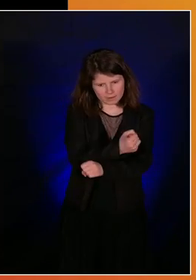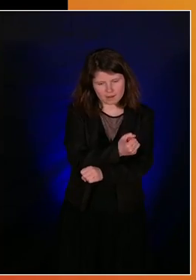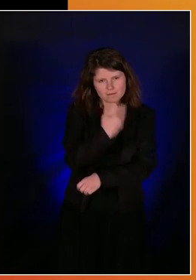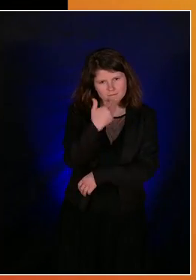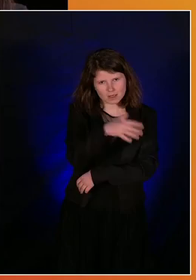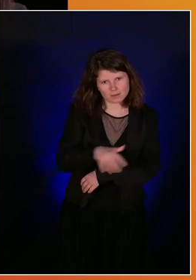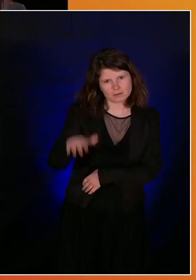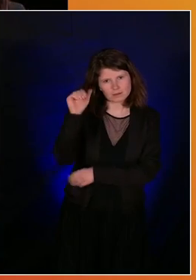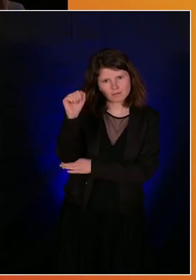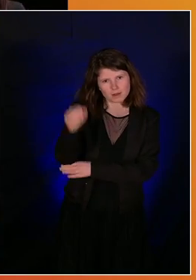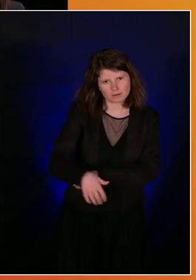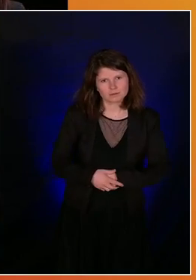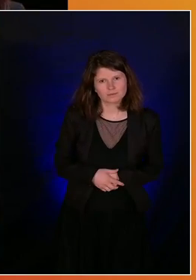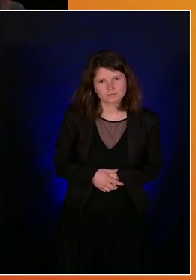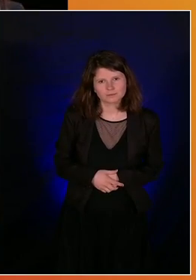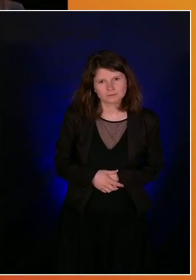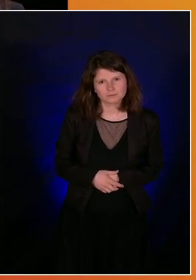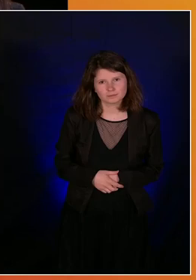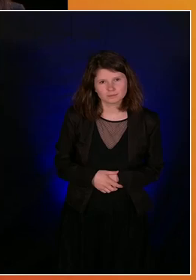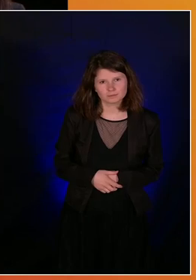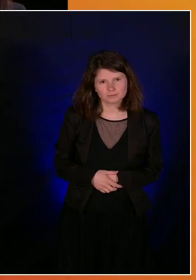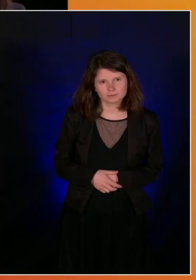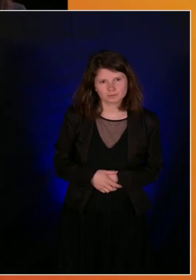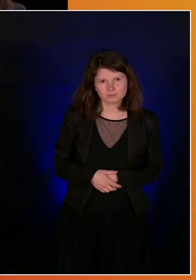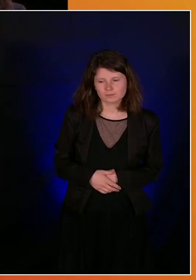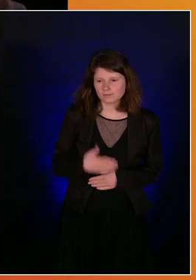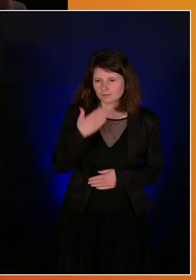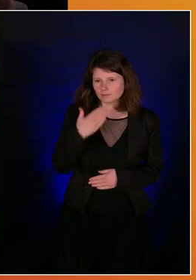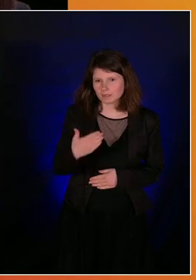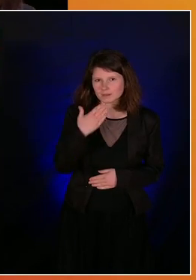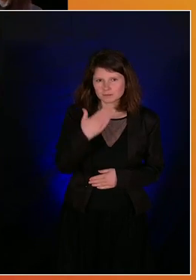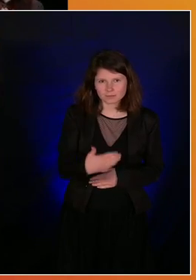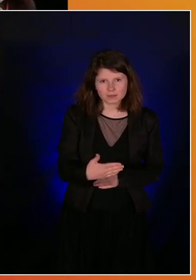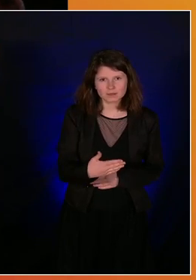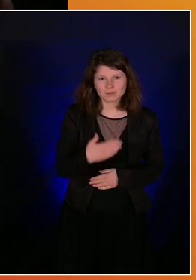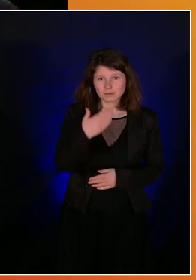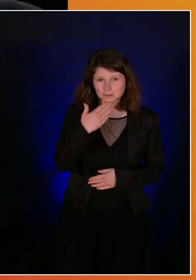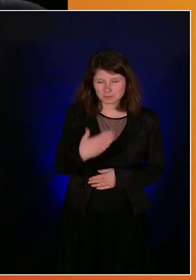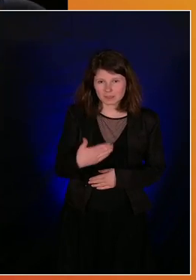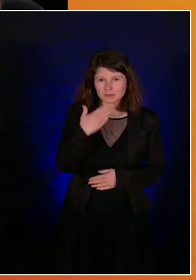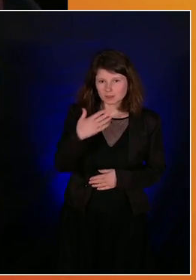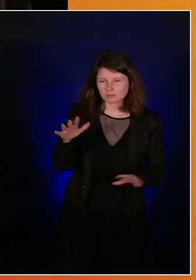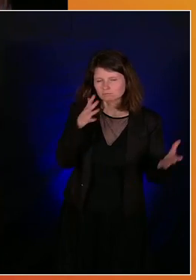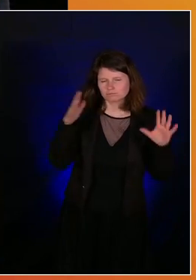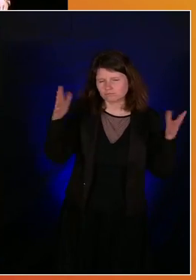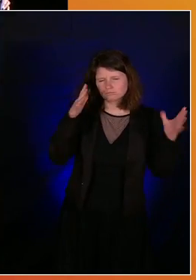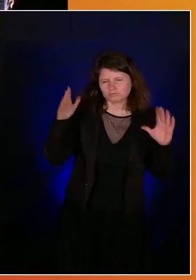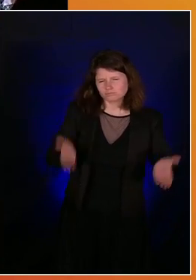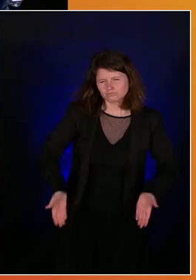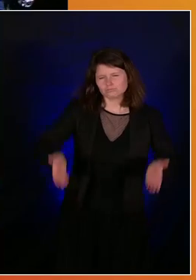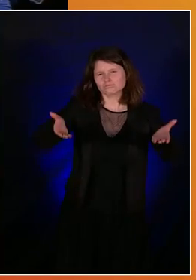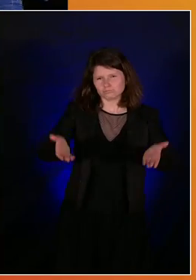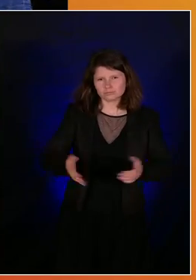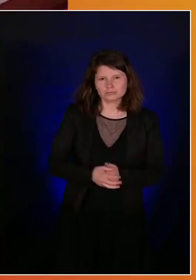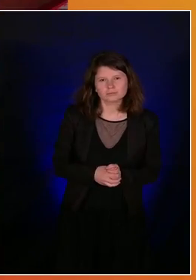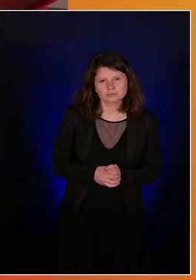camarades merci à vous merci à vous voilà c'est revenu merci merci on les applaudit bien fort surtout encore